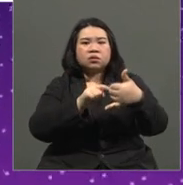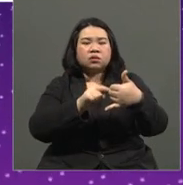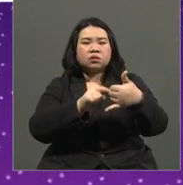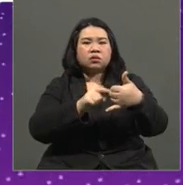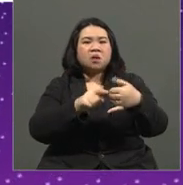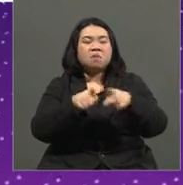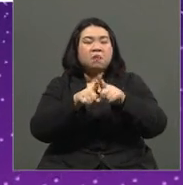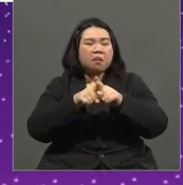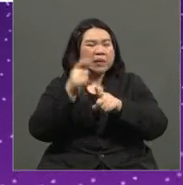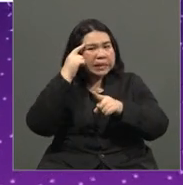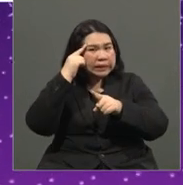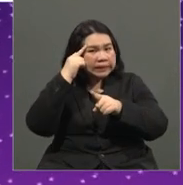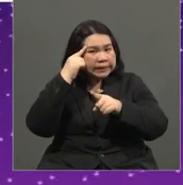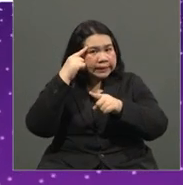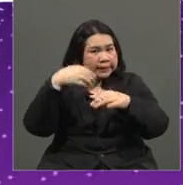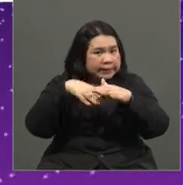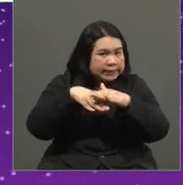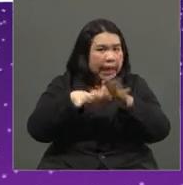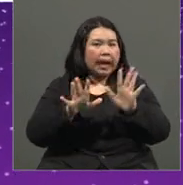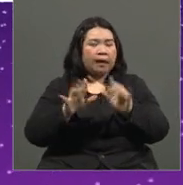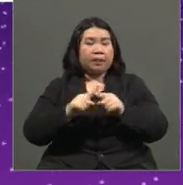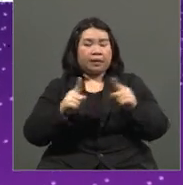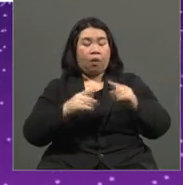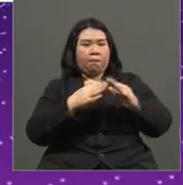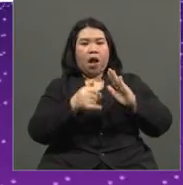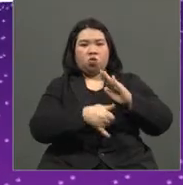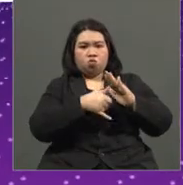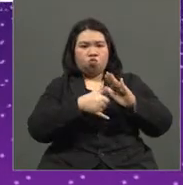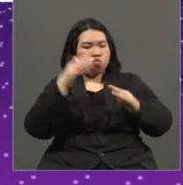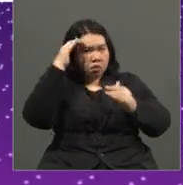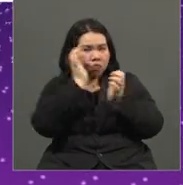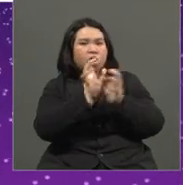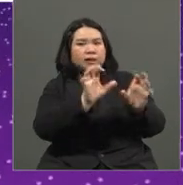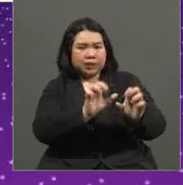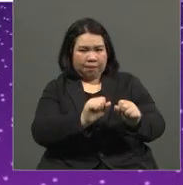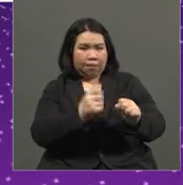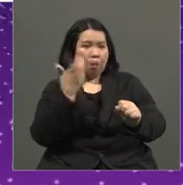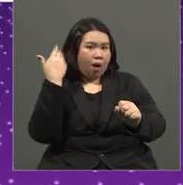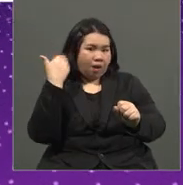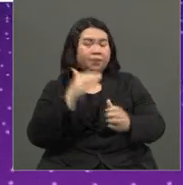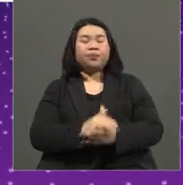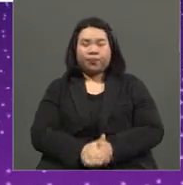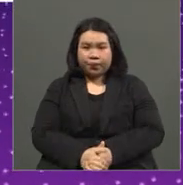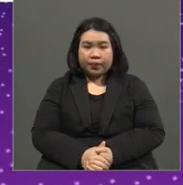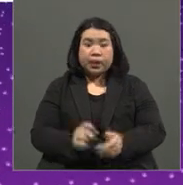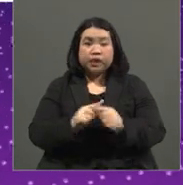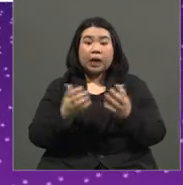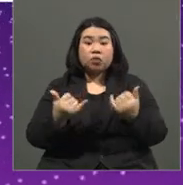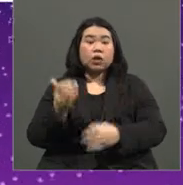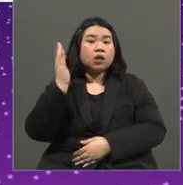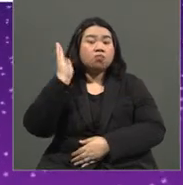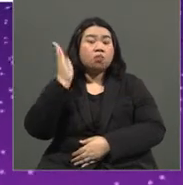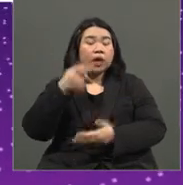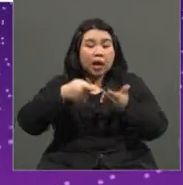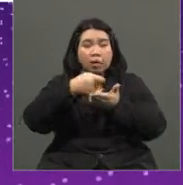แดนแต่สุดท้ายก็กลับมาที่บ้านแล้วก็ถูกจับกุมตัวดังกล่าวได้เมื่อวานนี้นะครับแต่จนถึงขณะนี้นะครับเจ้าตัวยังคงให้